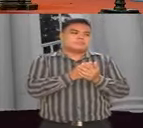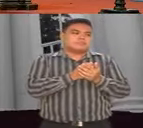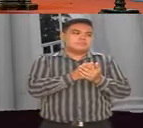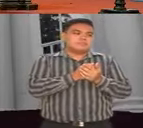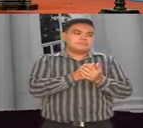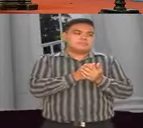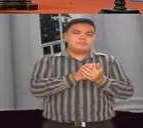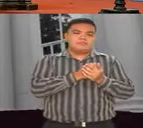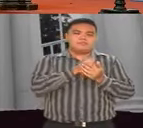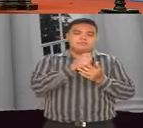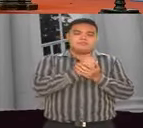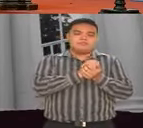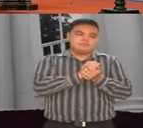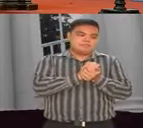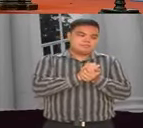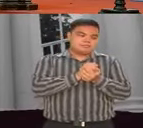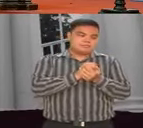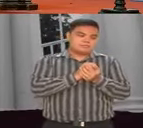And then,